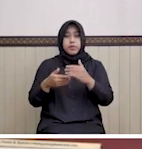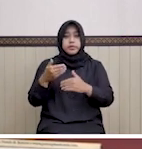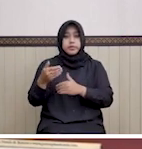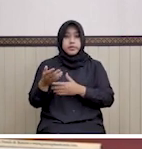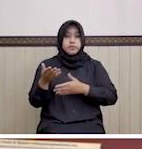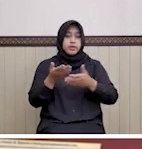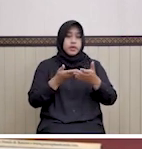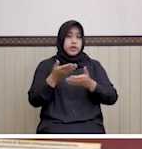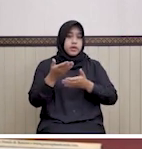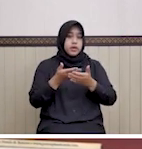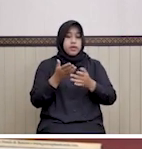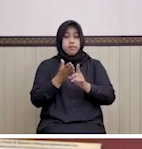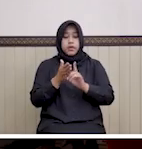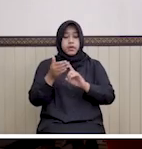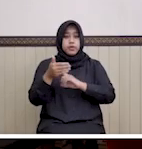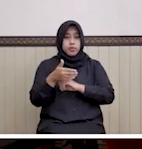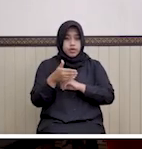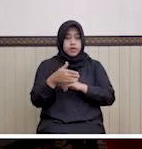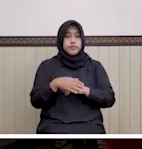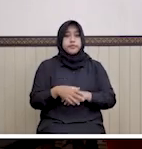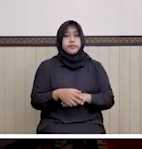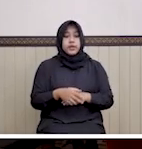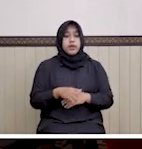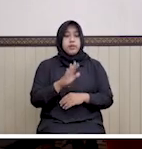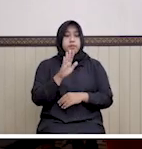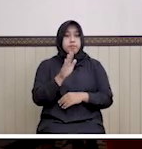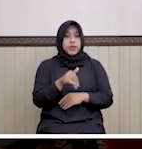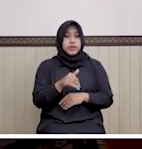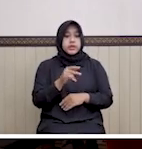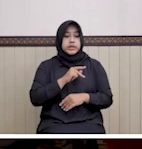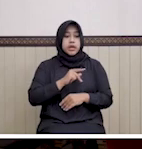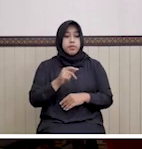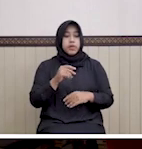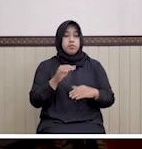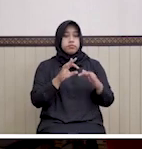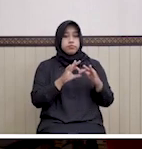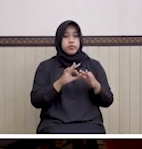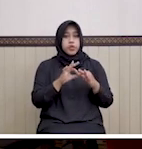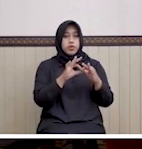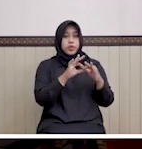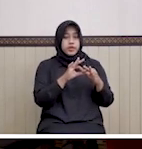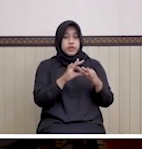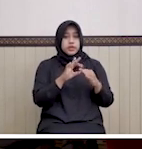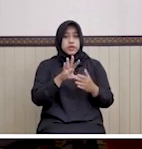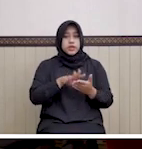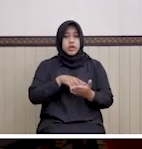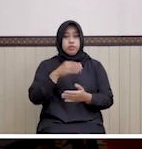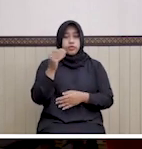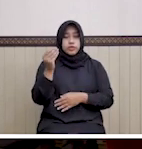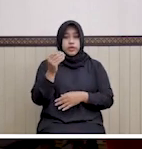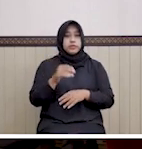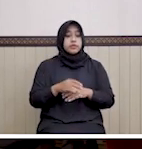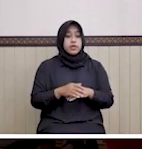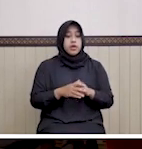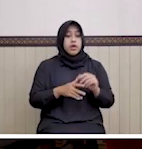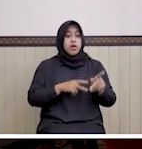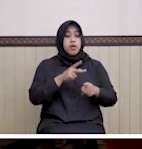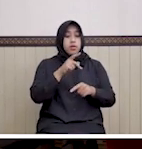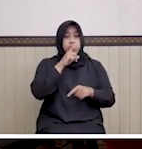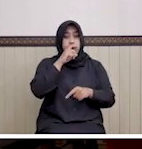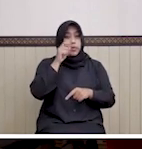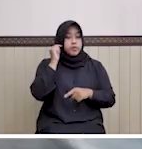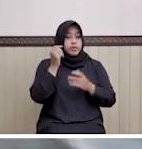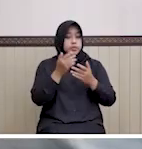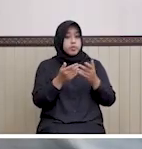pelayanan perlindungannya itu malem masih kami berkolaborasi dengan pusat Jadi kalau Bapak Ibu